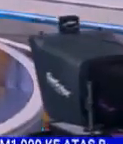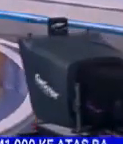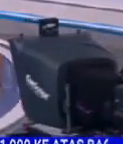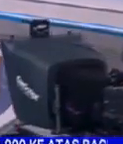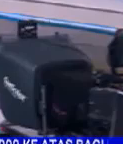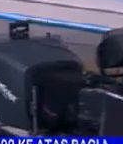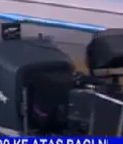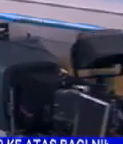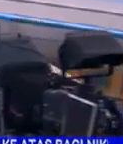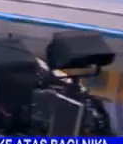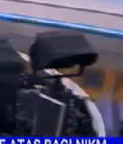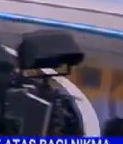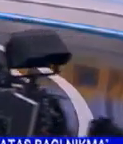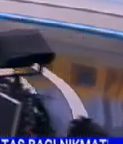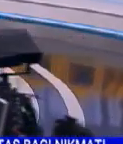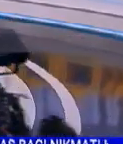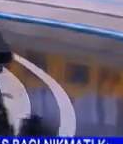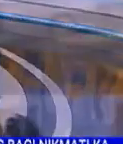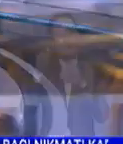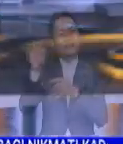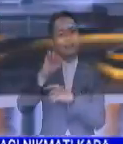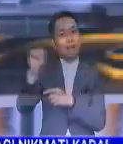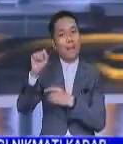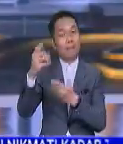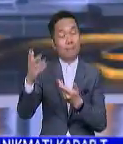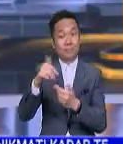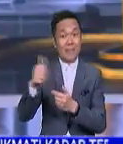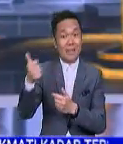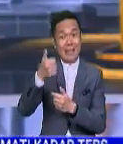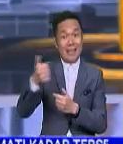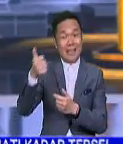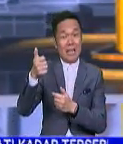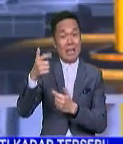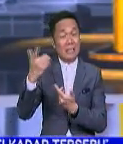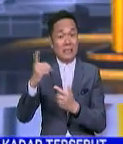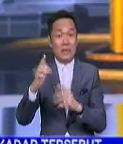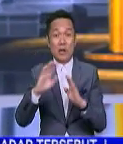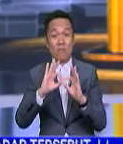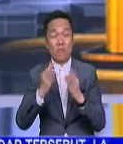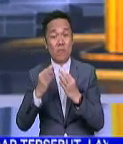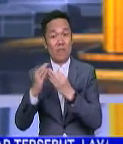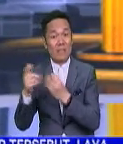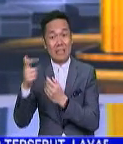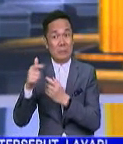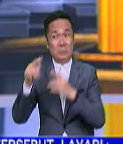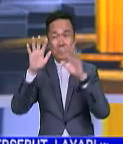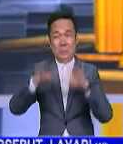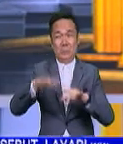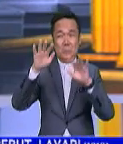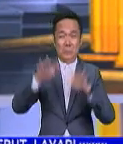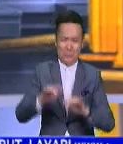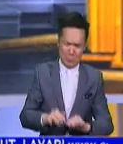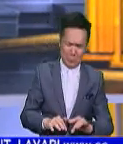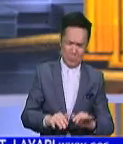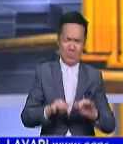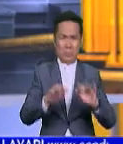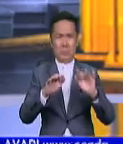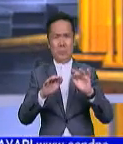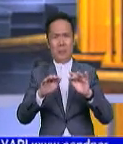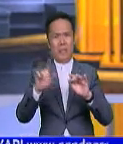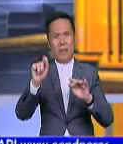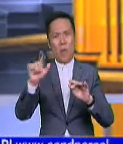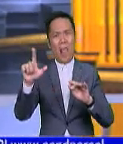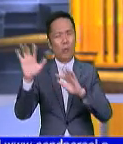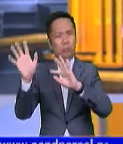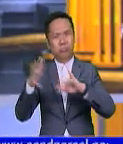by kau kesini beri di bawah Bayu ketua isi rumah terjejas banjir monsun timur laut terima bantuan uang